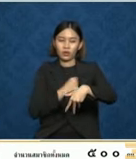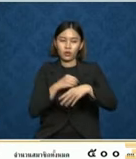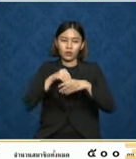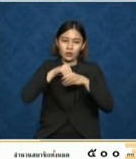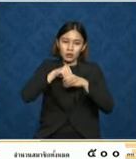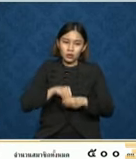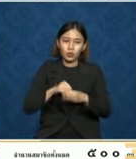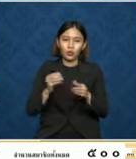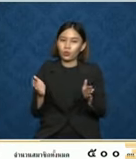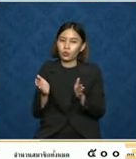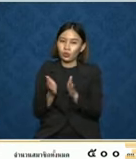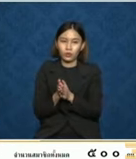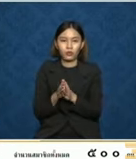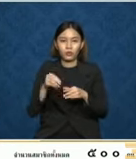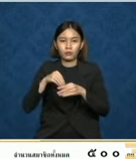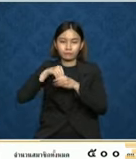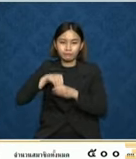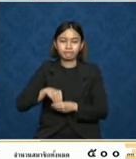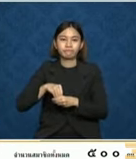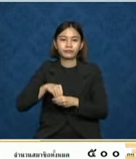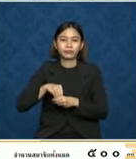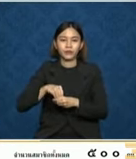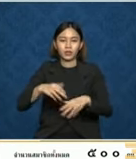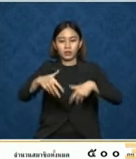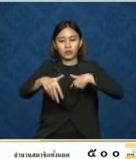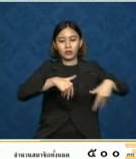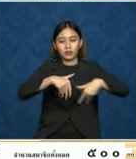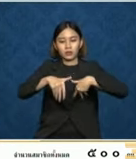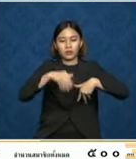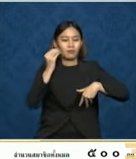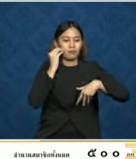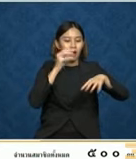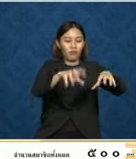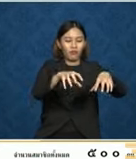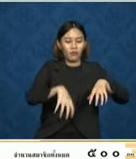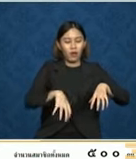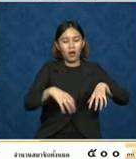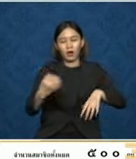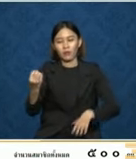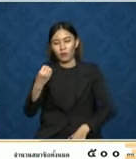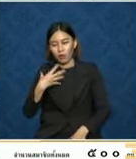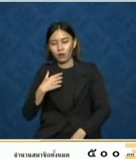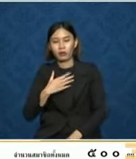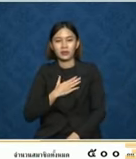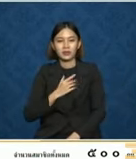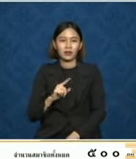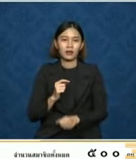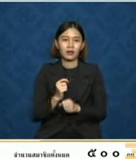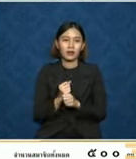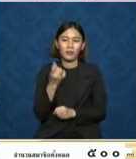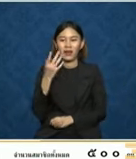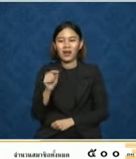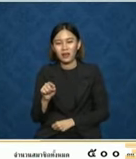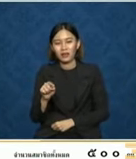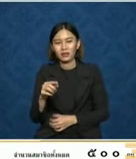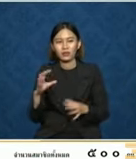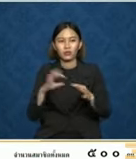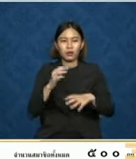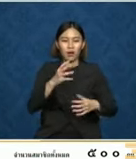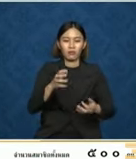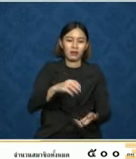ขยะกองโตแห่งนี้จนชาวบ้านบริเวณโดยรอบตัดพ้อกับดิฉันว่าจะทำอะไรได้บ้างกับบ่อ